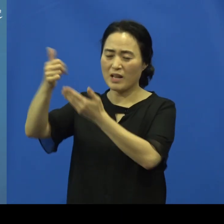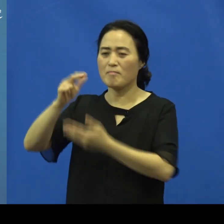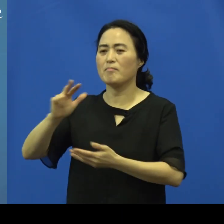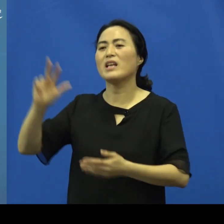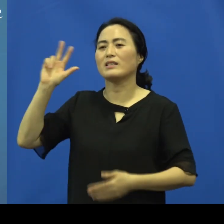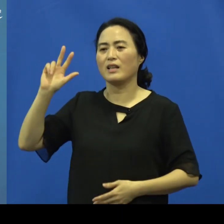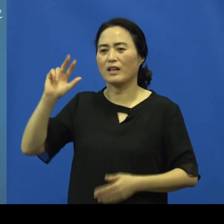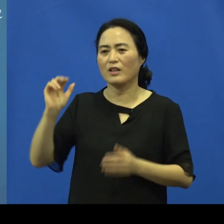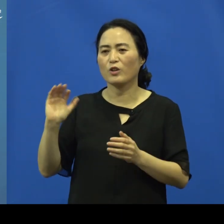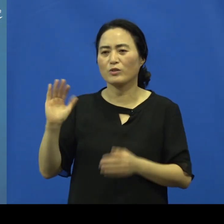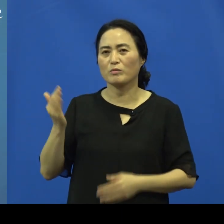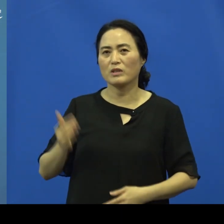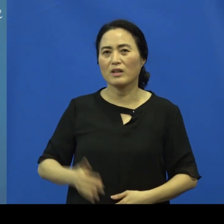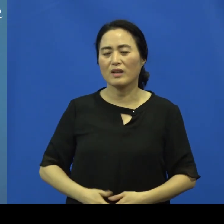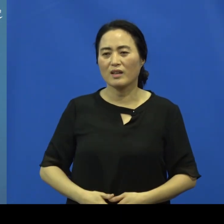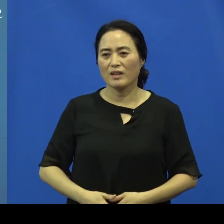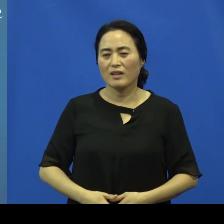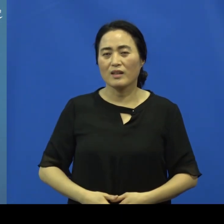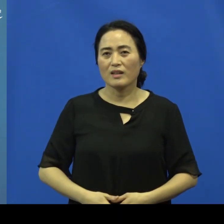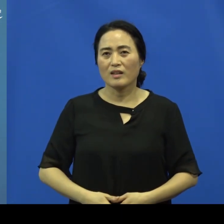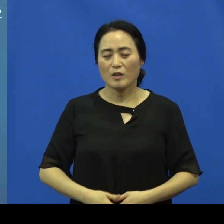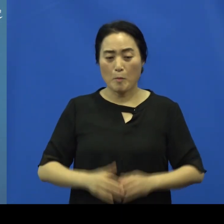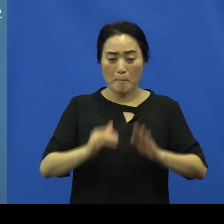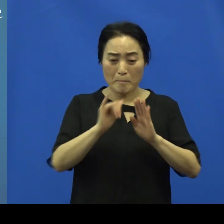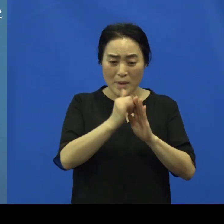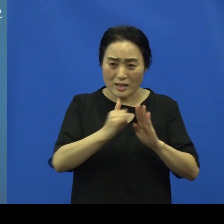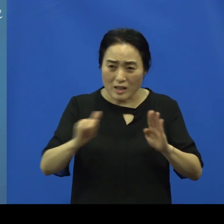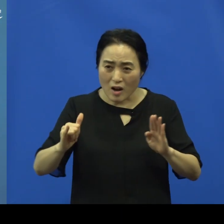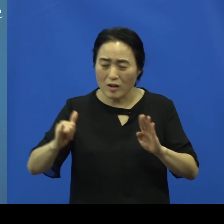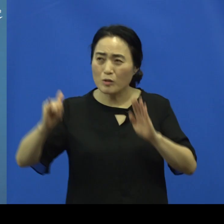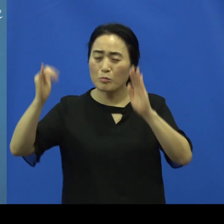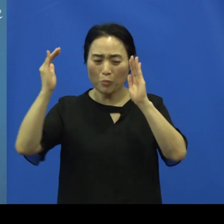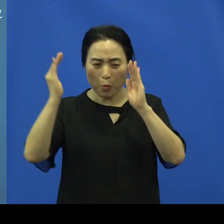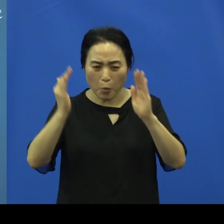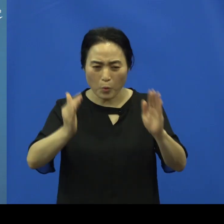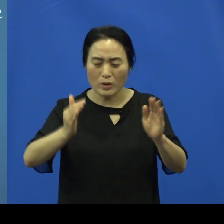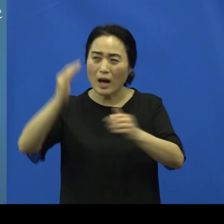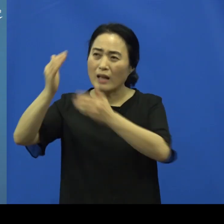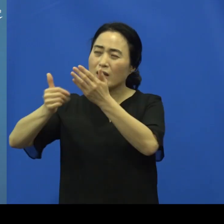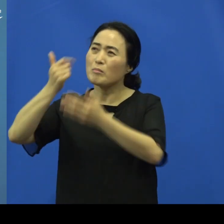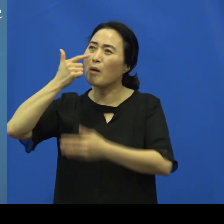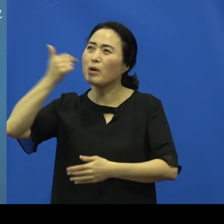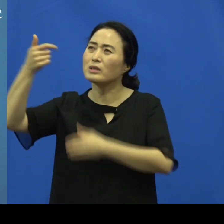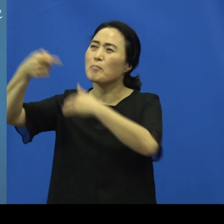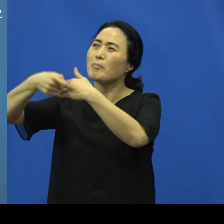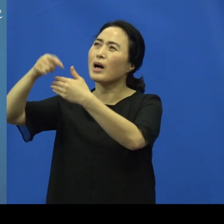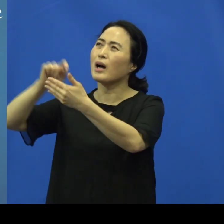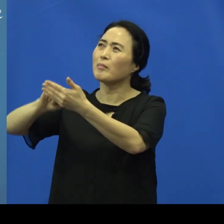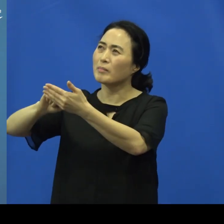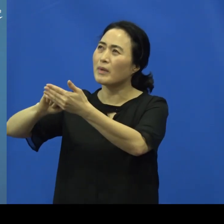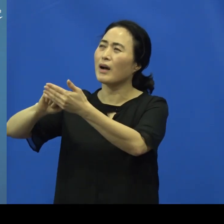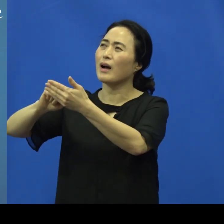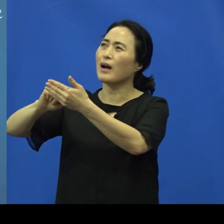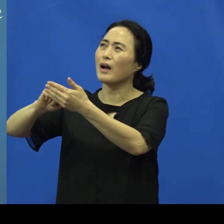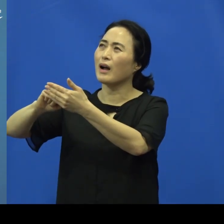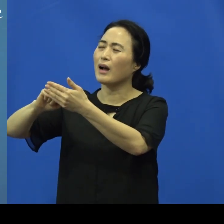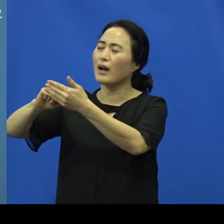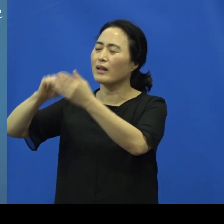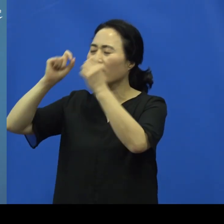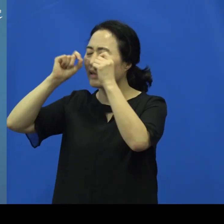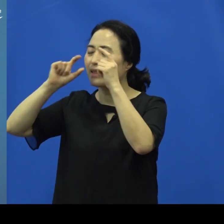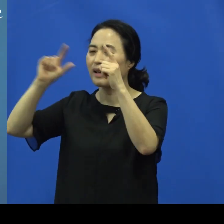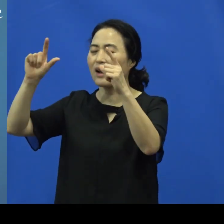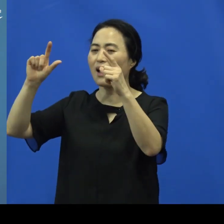것입니다. 그 백성을 향한 눈물을 흘리시는 아버지의 마음을 이 한나가 깨달았는 것. 성도